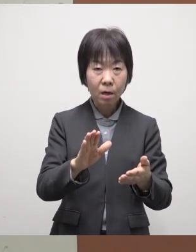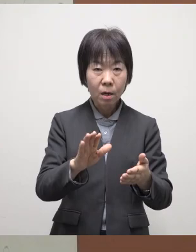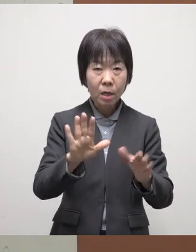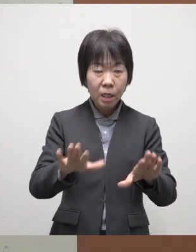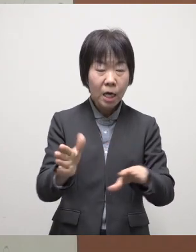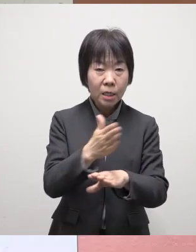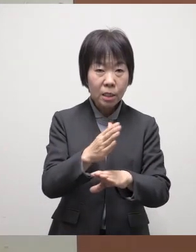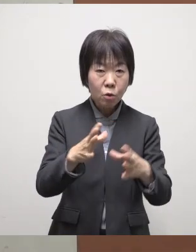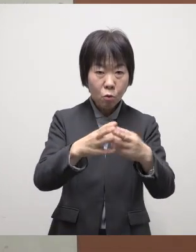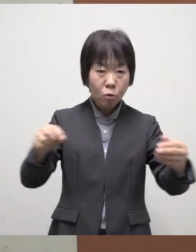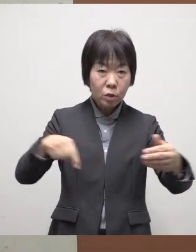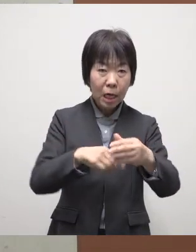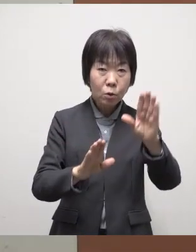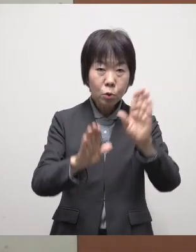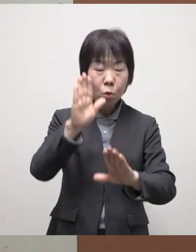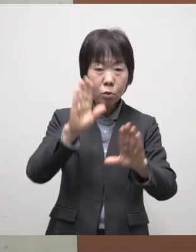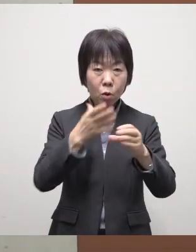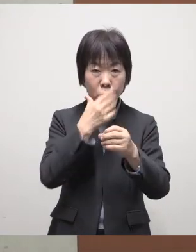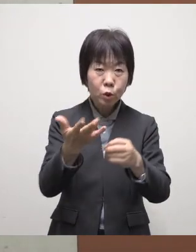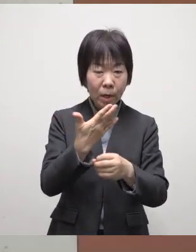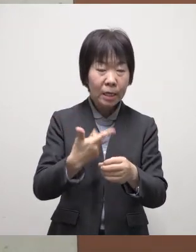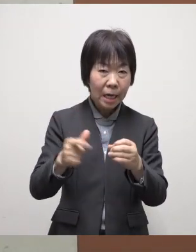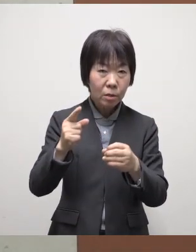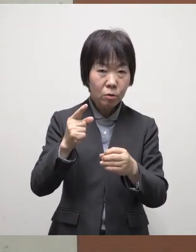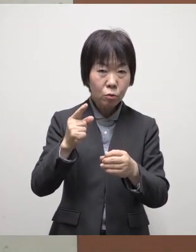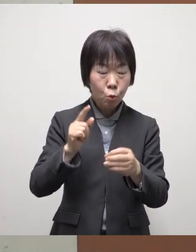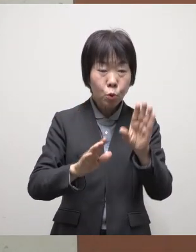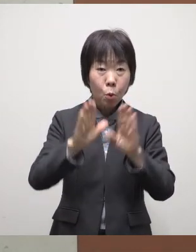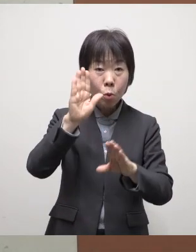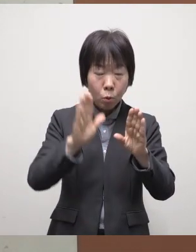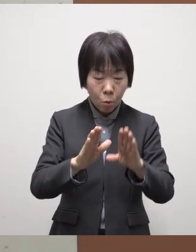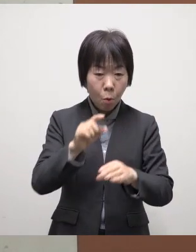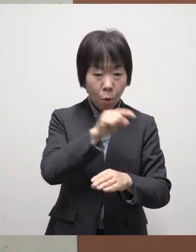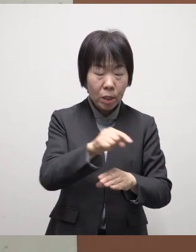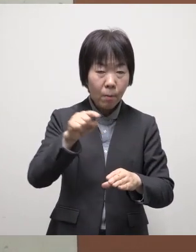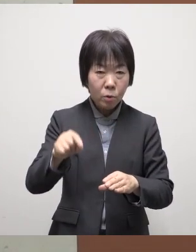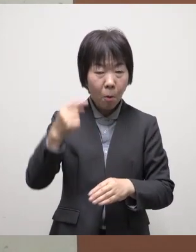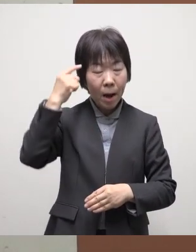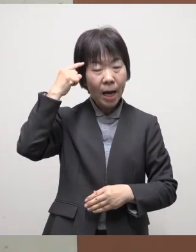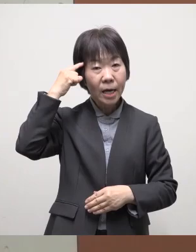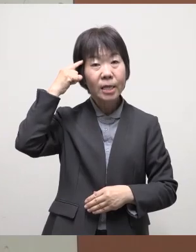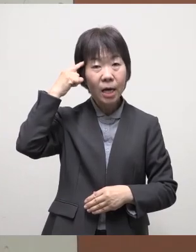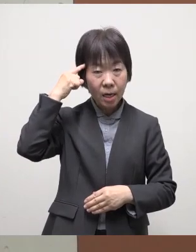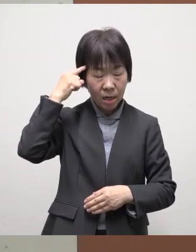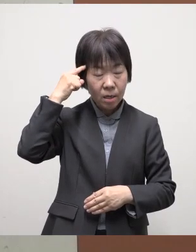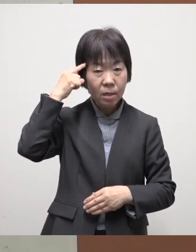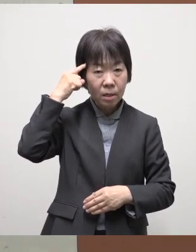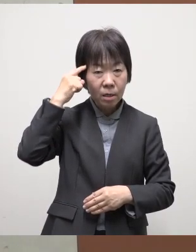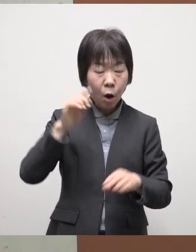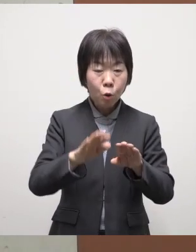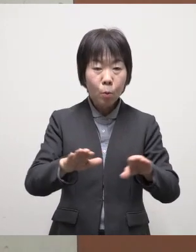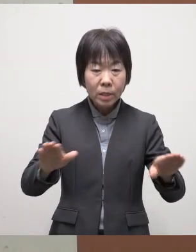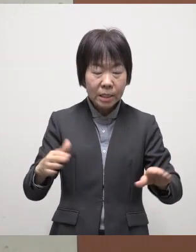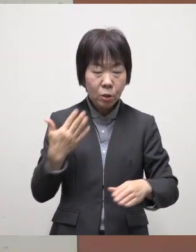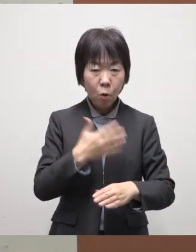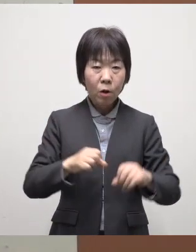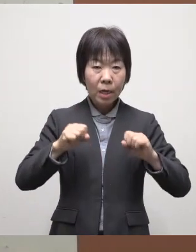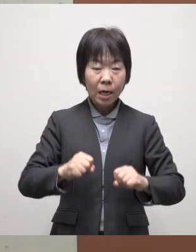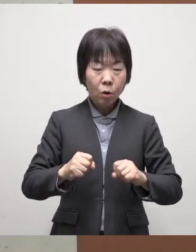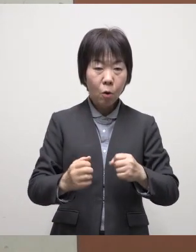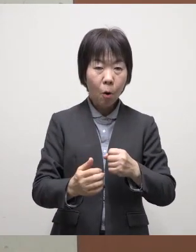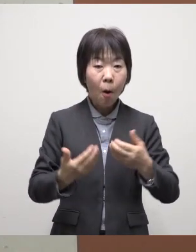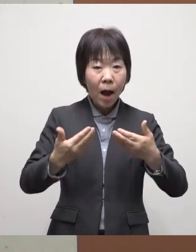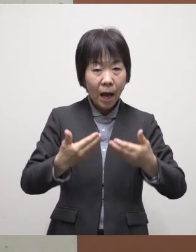国内の状況また福島県における状況こういったものを勘案しながら子どもたちの健康安全